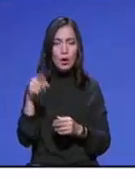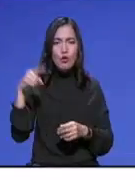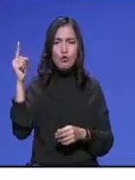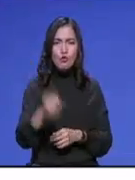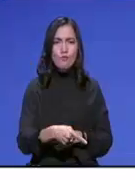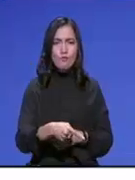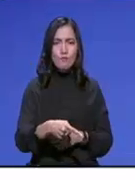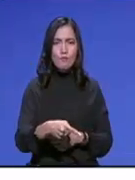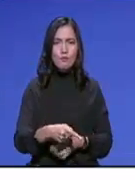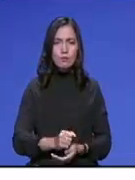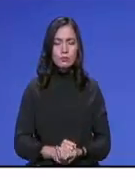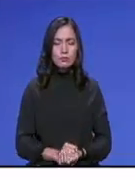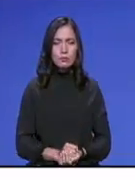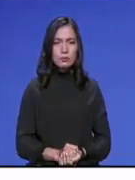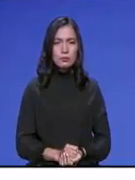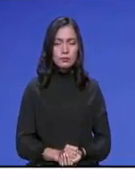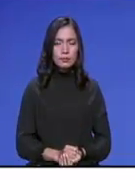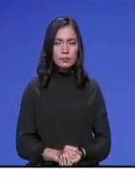sanksi.